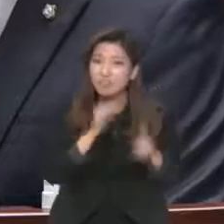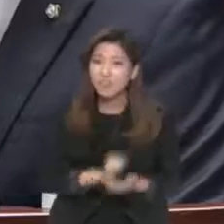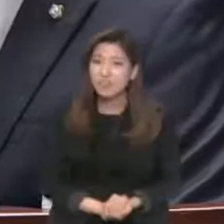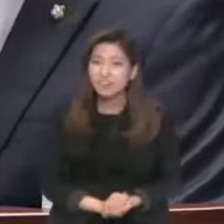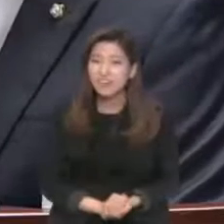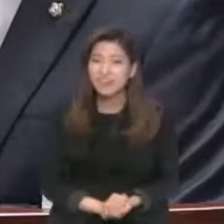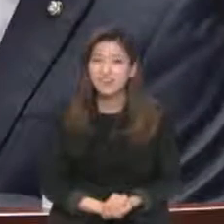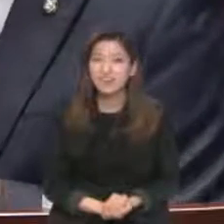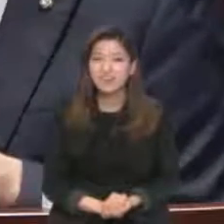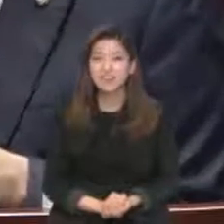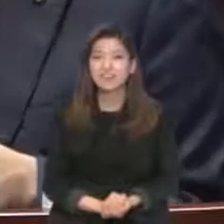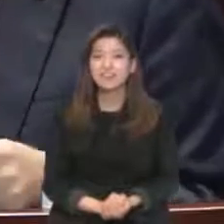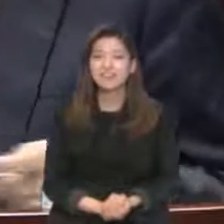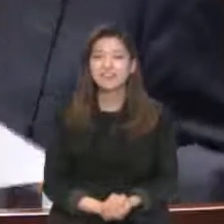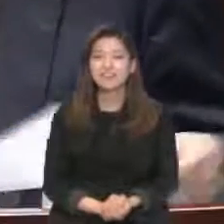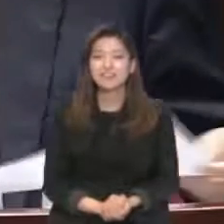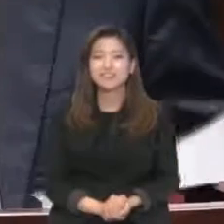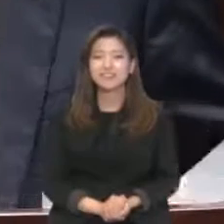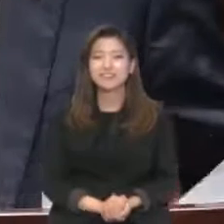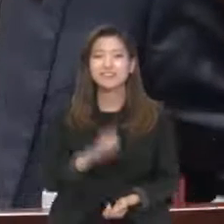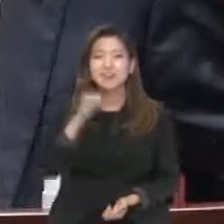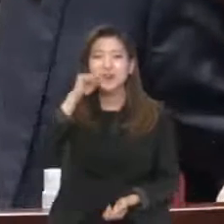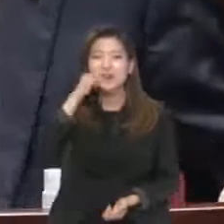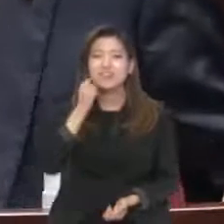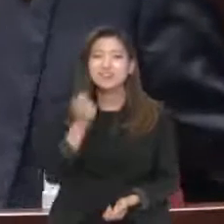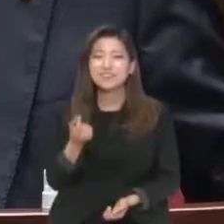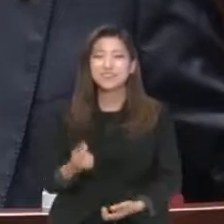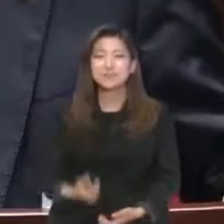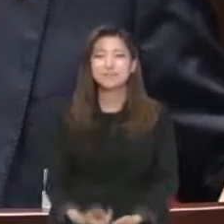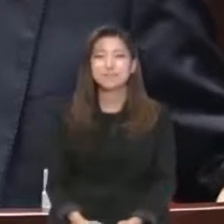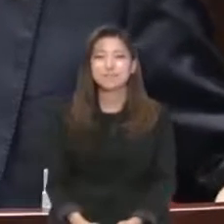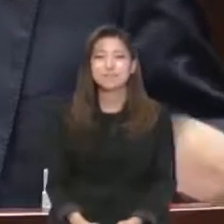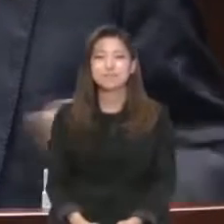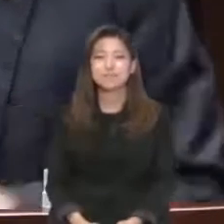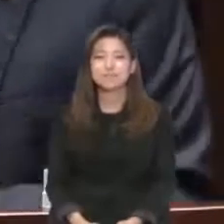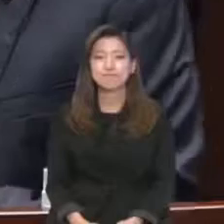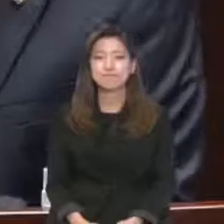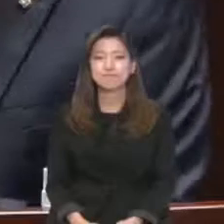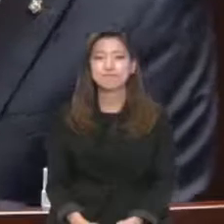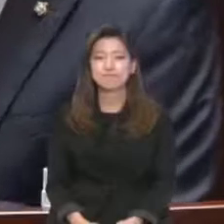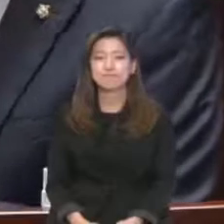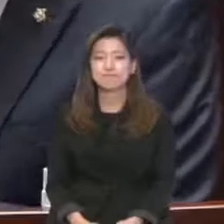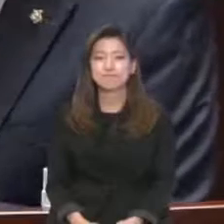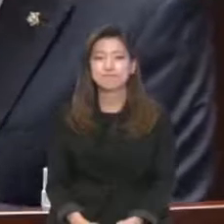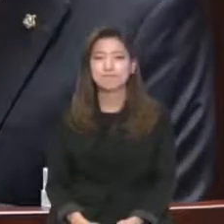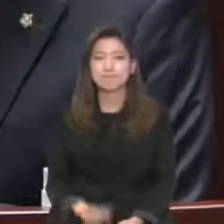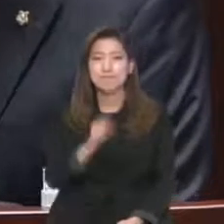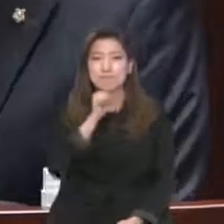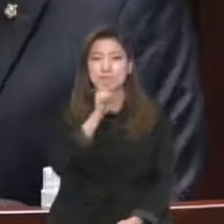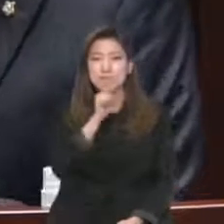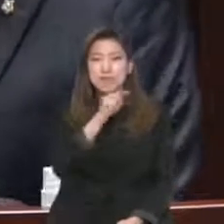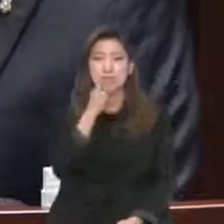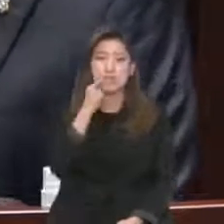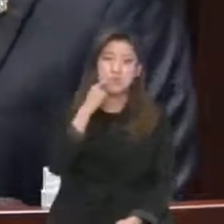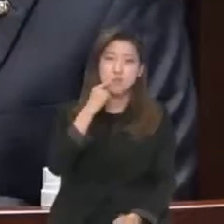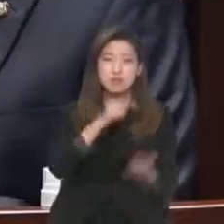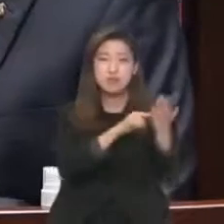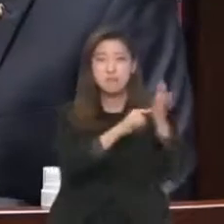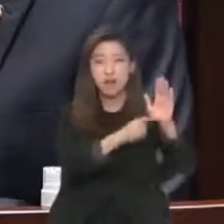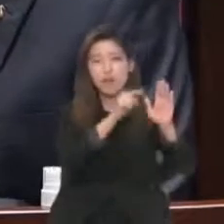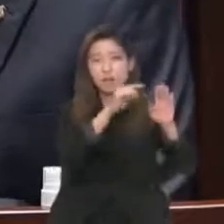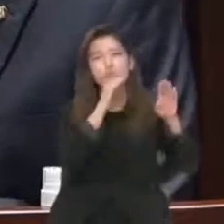예, 네, 뭐 그건 뭐 어려운 얘기죠. 이런 발언들에 대해서 조금 더 강력한 대응을 해야 된다는 국민들의 요청은